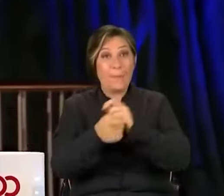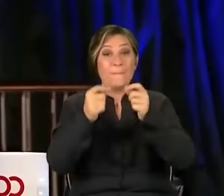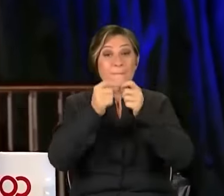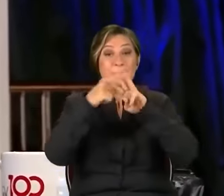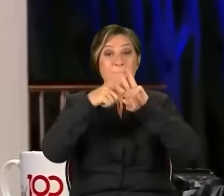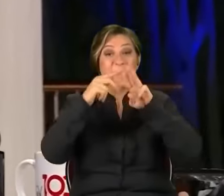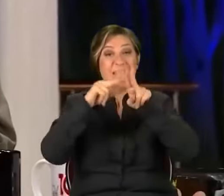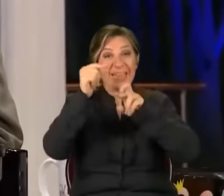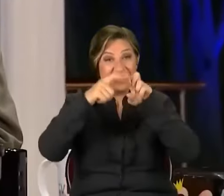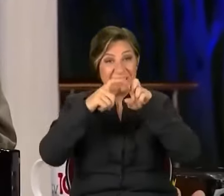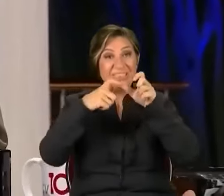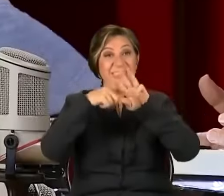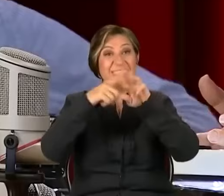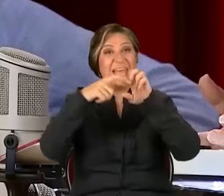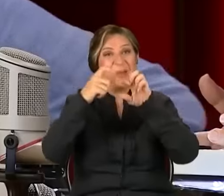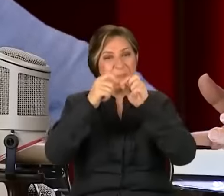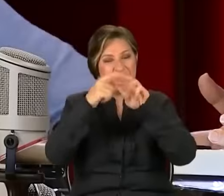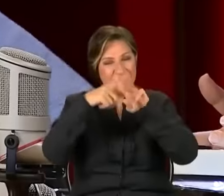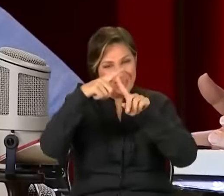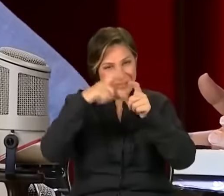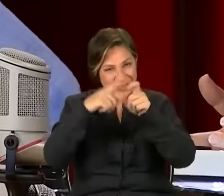Bekir Şerbetçioğlu yaptım.